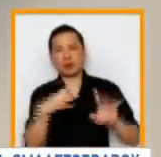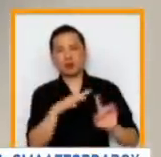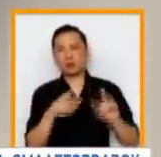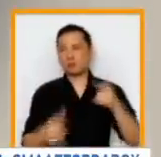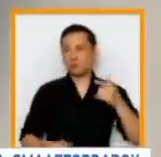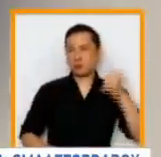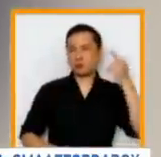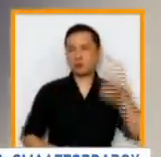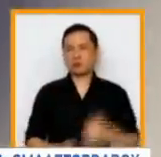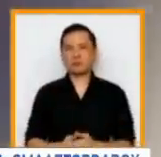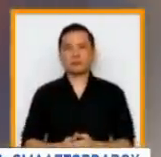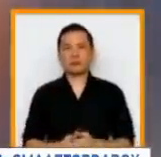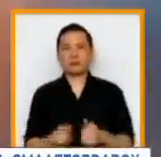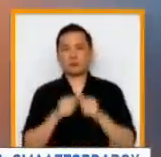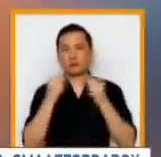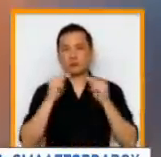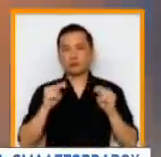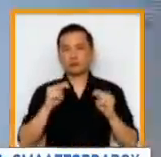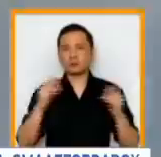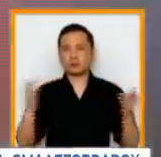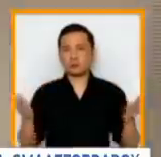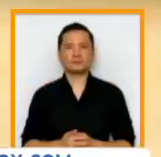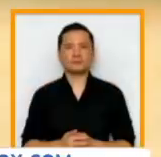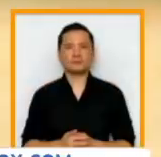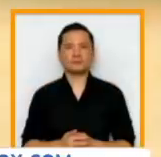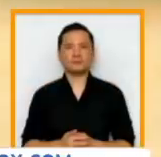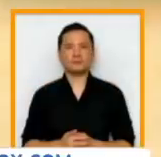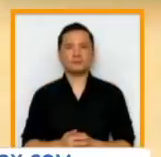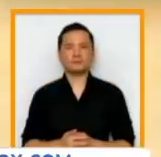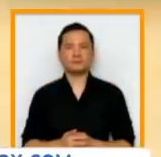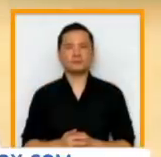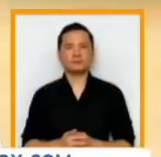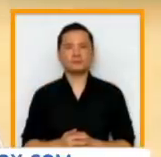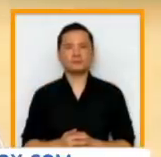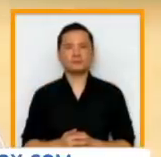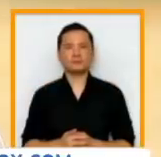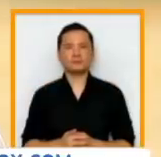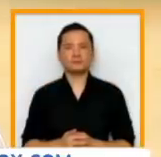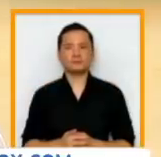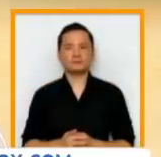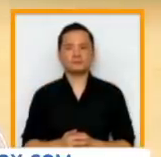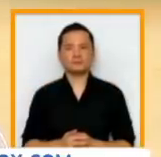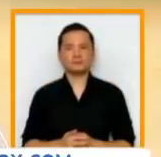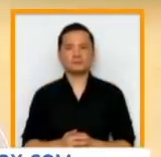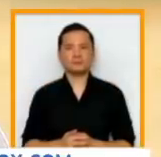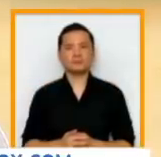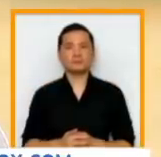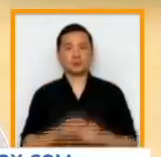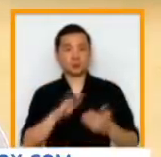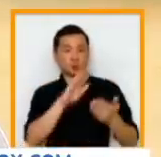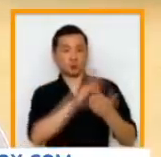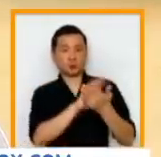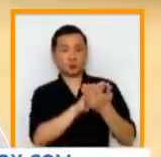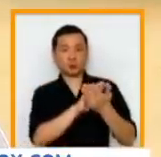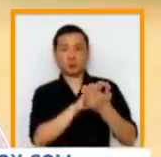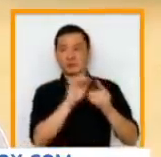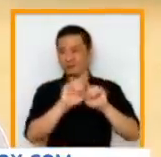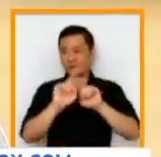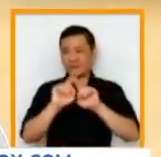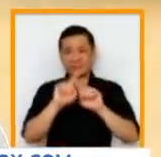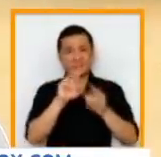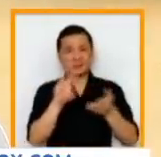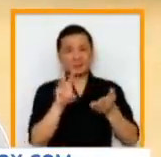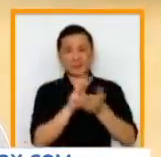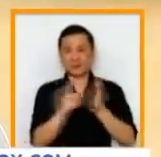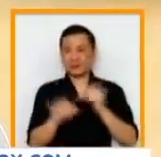balita. James Agustin, Buong Puso, para sa Pilipino. Inihanda ng ilang eskwelahan sa Davao Region para sa pilot testing